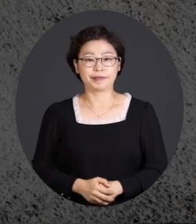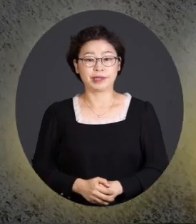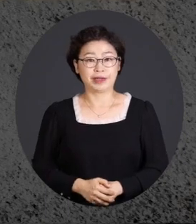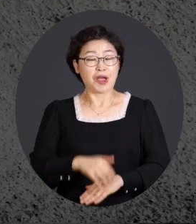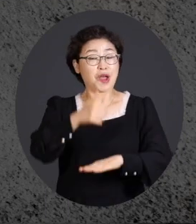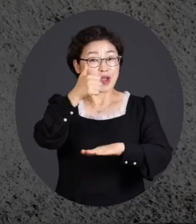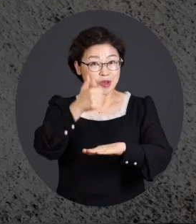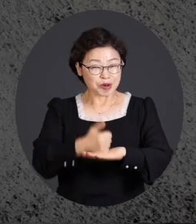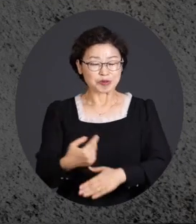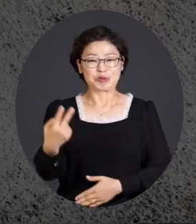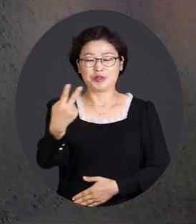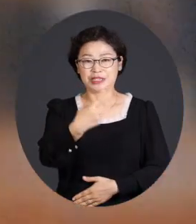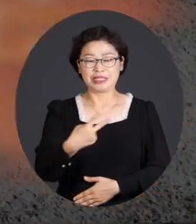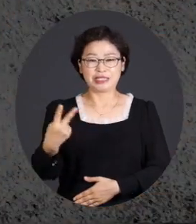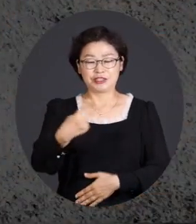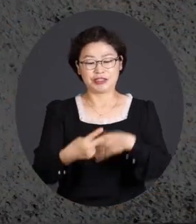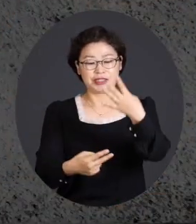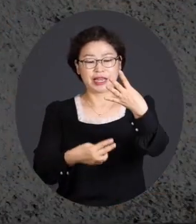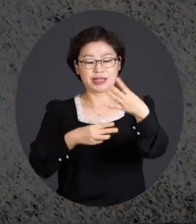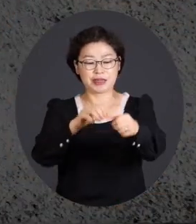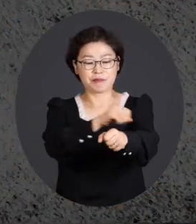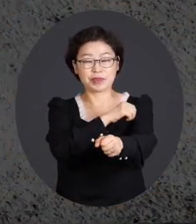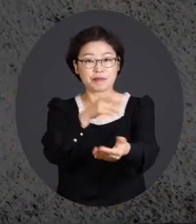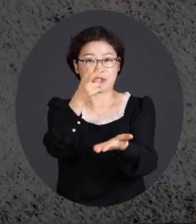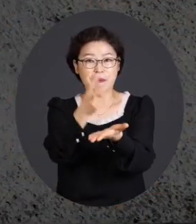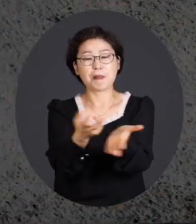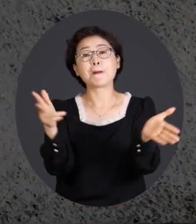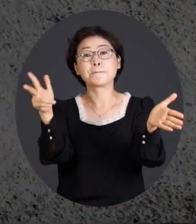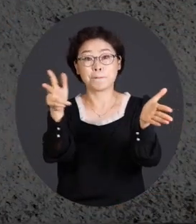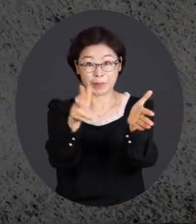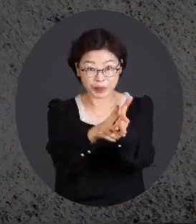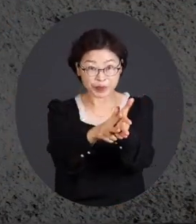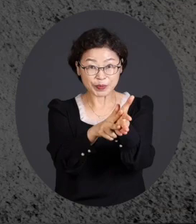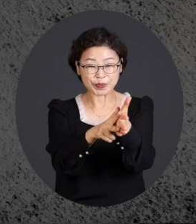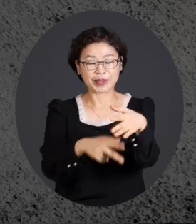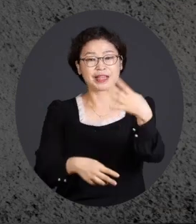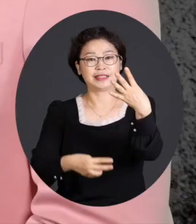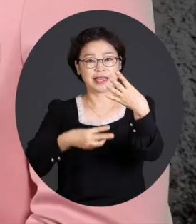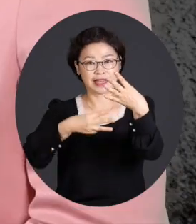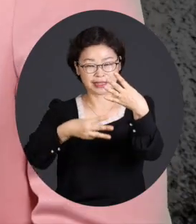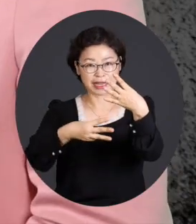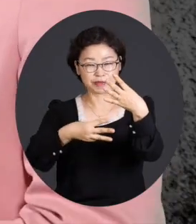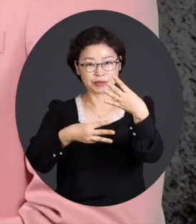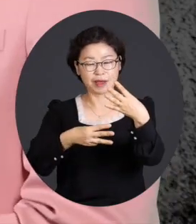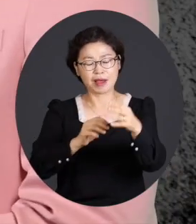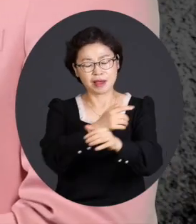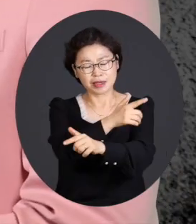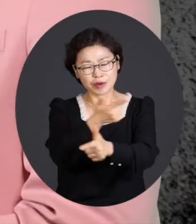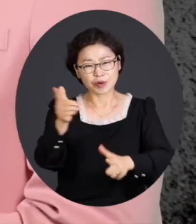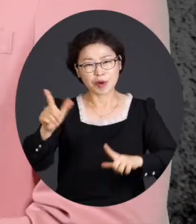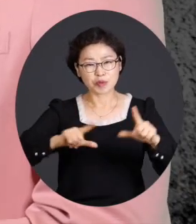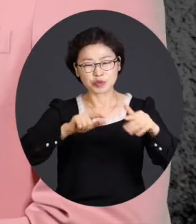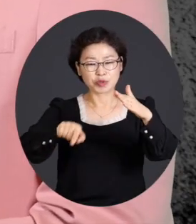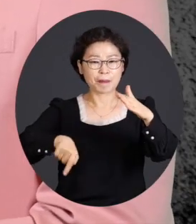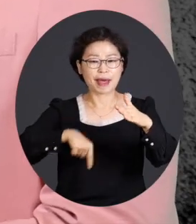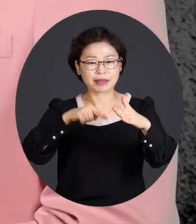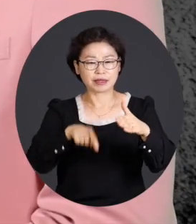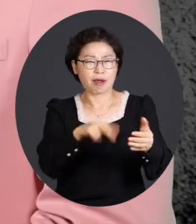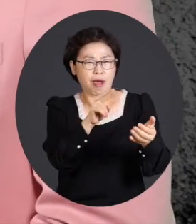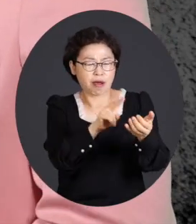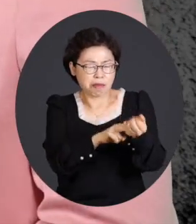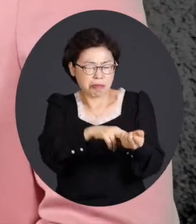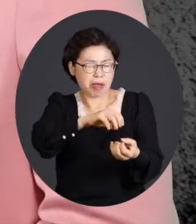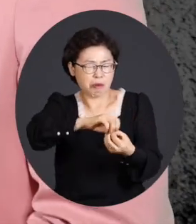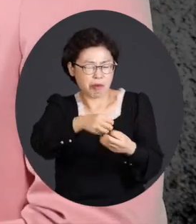드디어 2000년 4.3 특별법이 제정됐는데요. 4.3은 우여곡절을 겪으며 은폐,